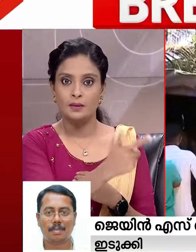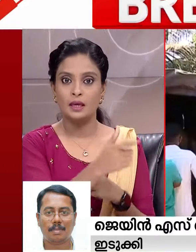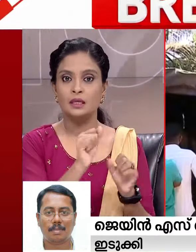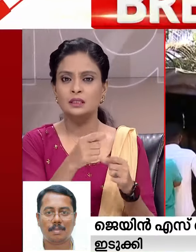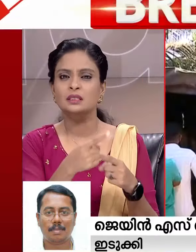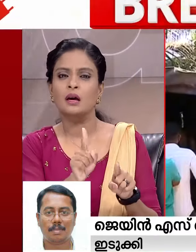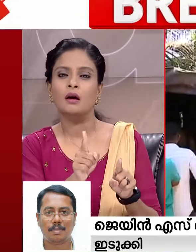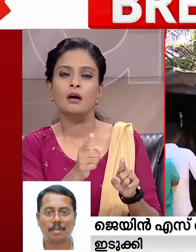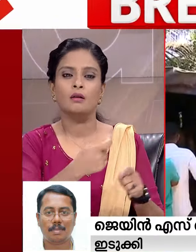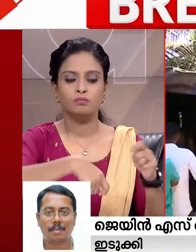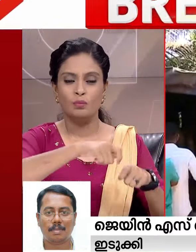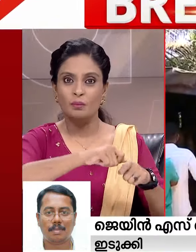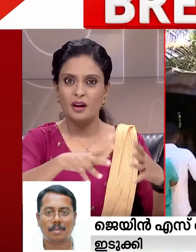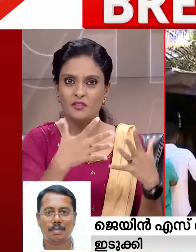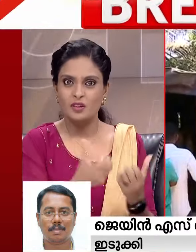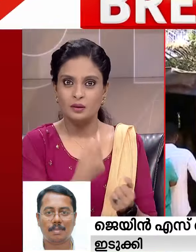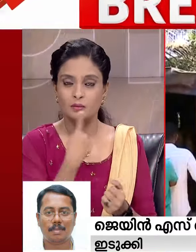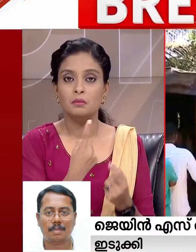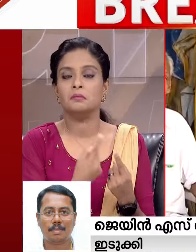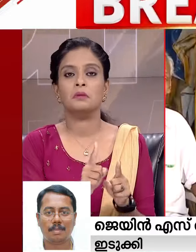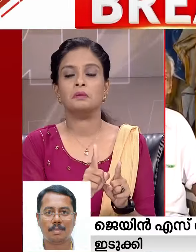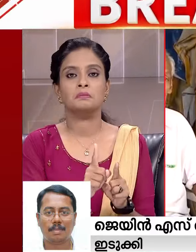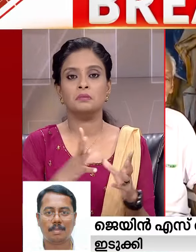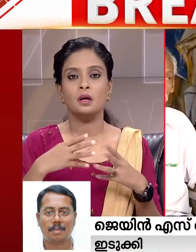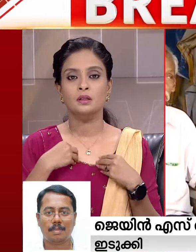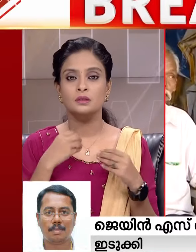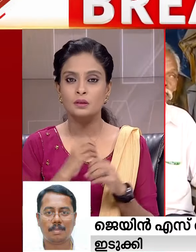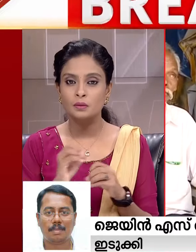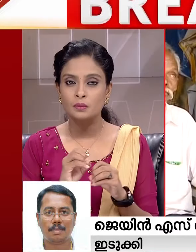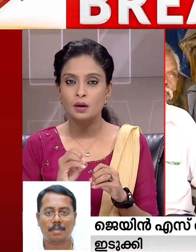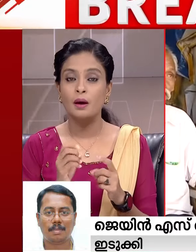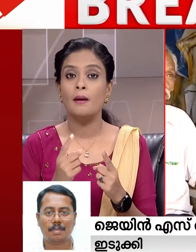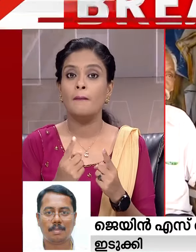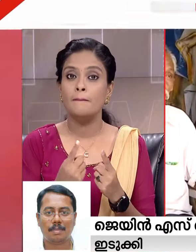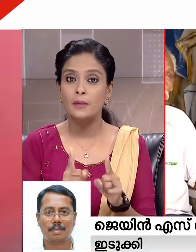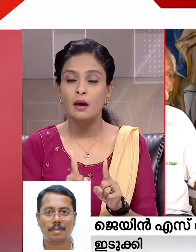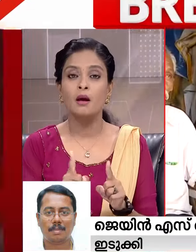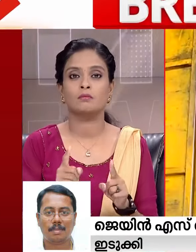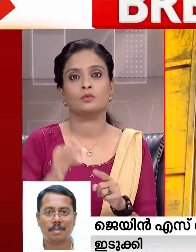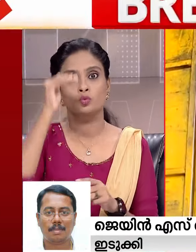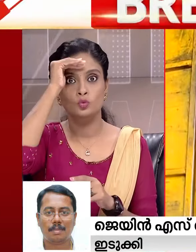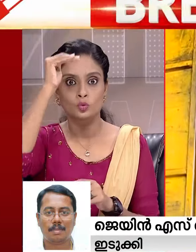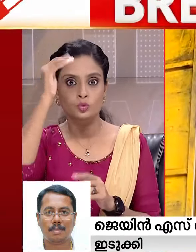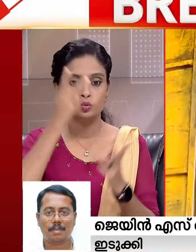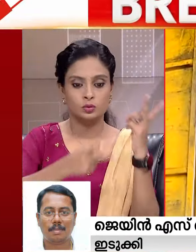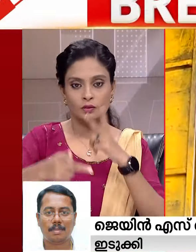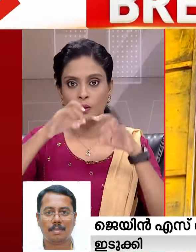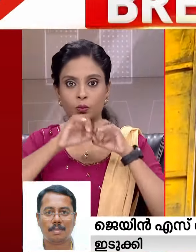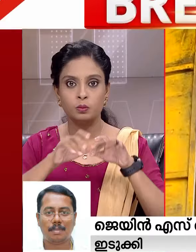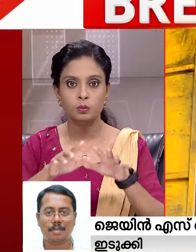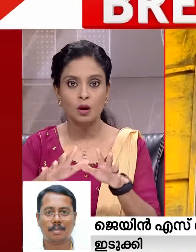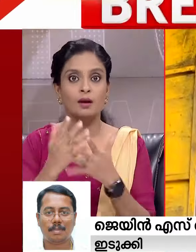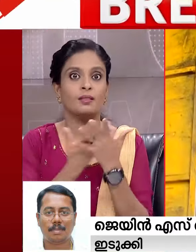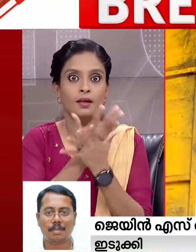പക്ഷേ ആ ഘട്ടത്തിൽ അവർ വഴങ്ങിയില്ല. പിന്നീട് ഇന്ന് വീണ്ടും മാധ്യമ വാർത്തകൾ വരികയും അതുമായി ബന്ധപ്പെട്ട് വലിയ ചർച്ചകൾ ഉണ്ടാവുകയും